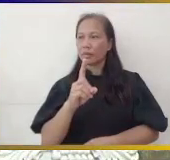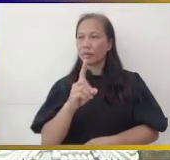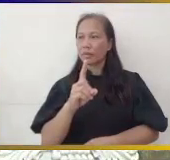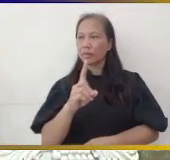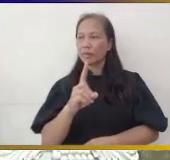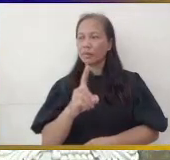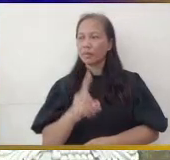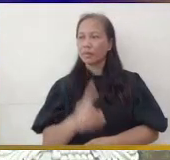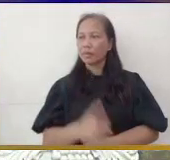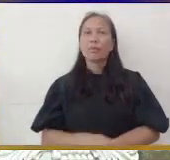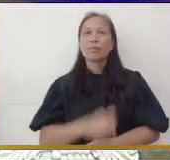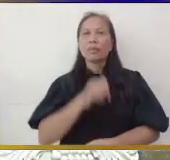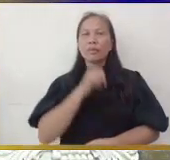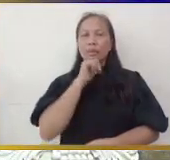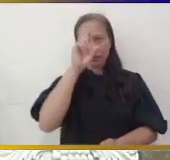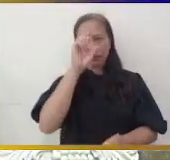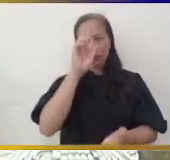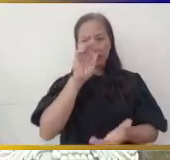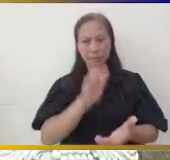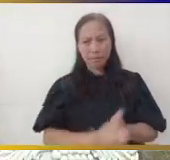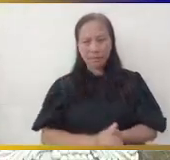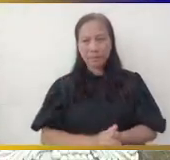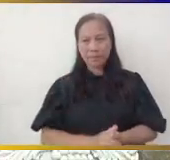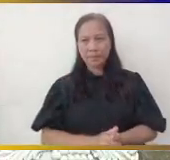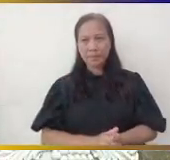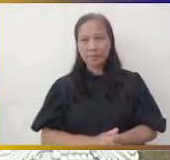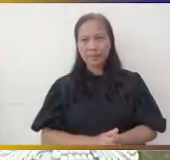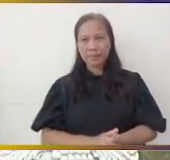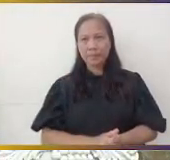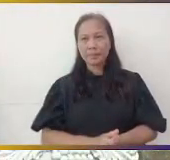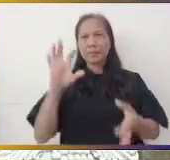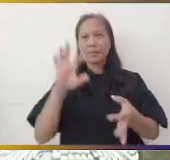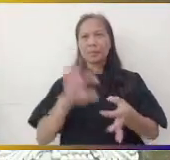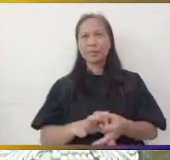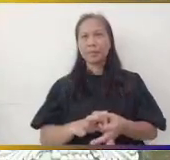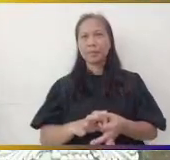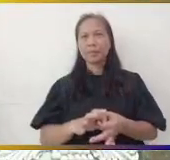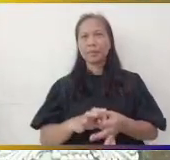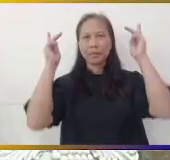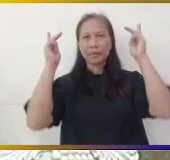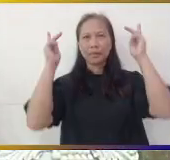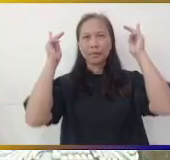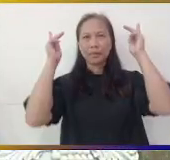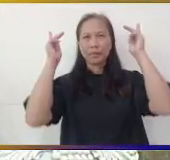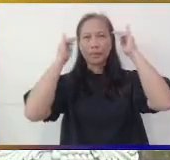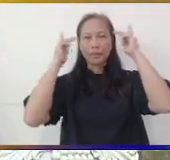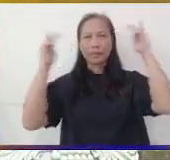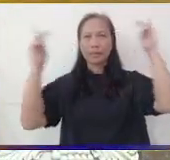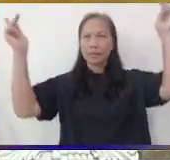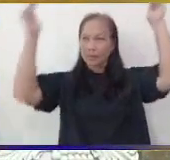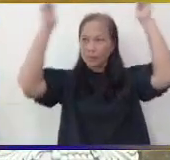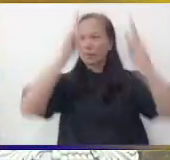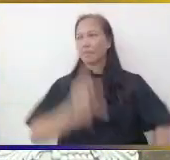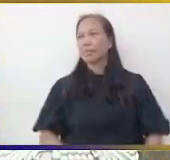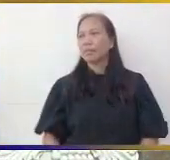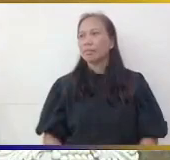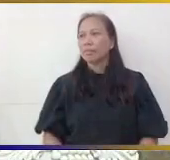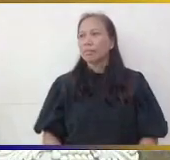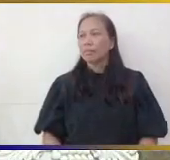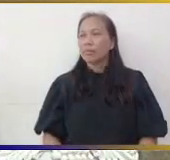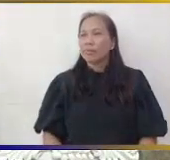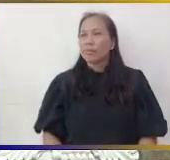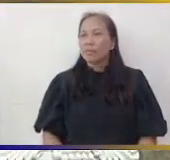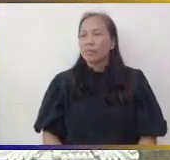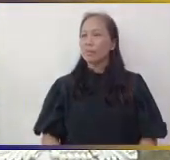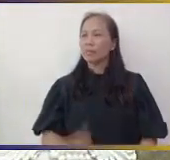Okay tandaan niyo po kaya puro sa papacy kasi ito po yung nagkaroon ng kapangyarihan to rule the government eh you say